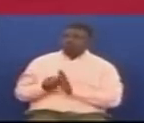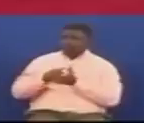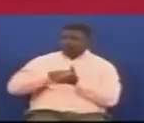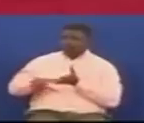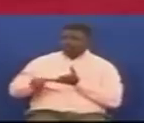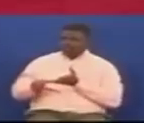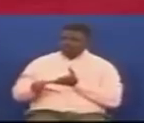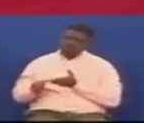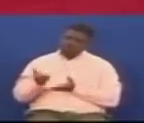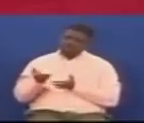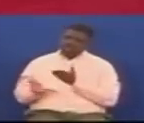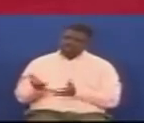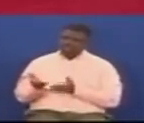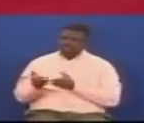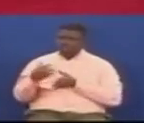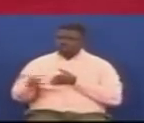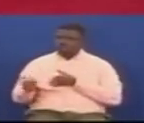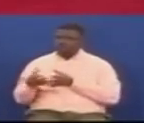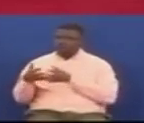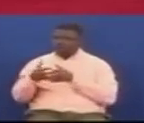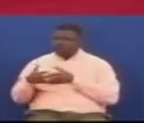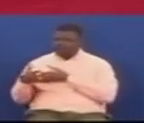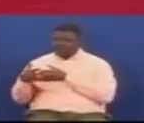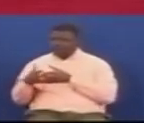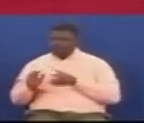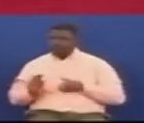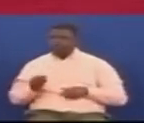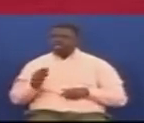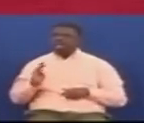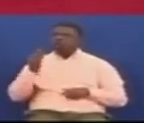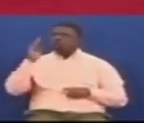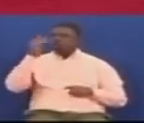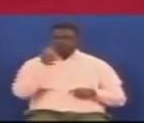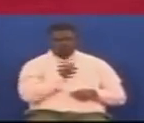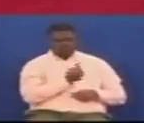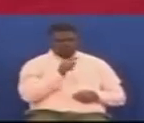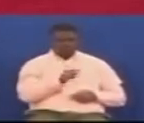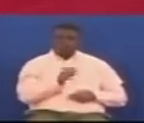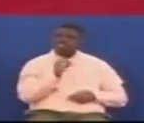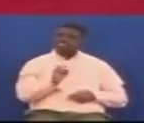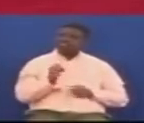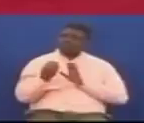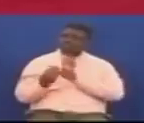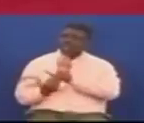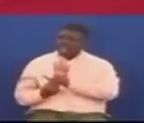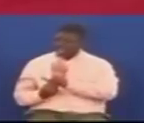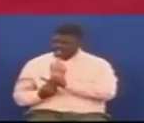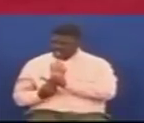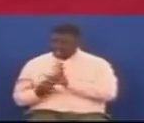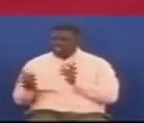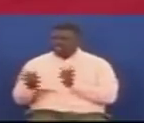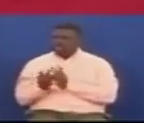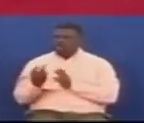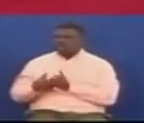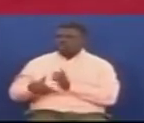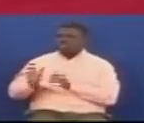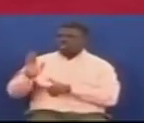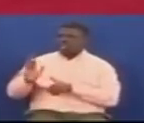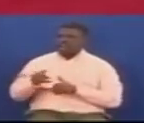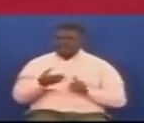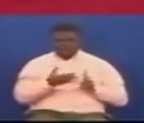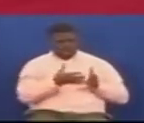na nakisi ya dola za Marekani bilioni 1.08 ikilinganishwa na ziada ya dola za